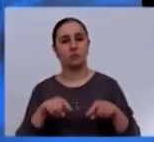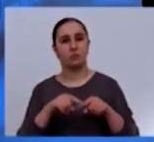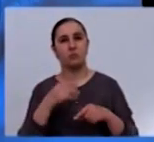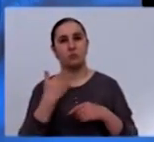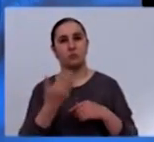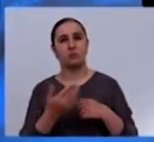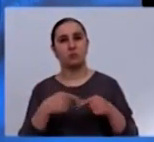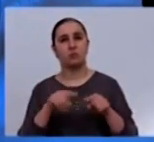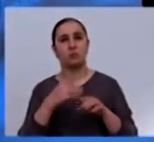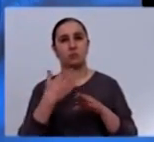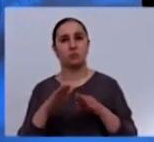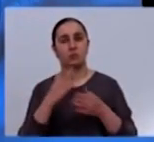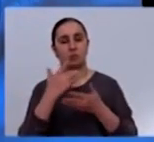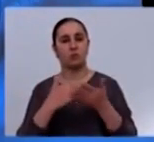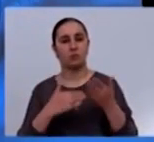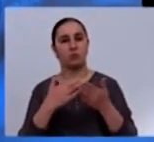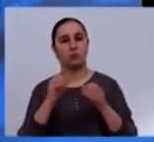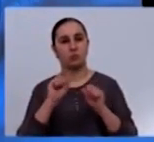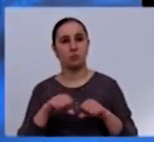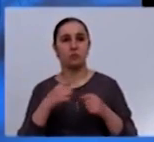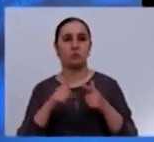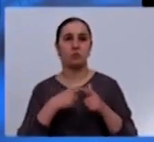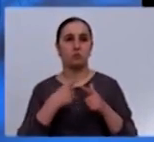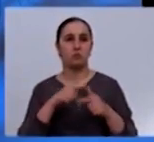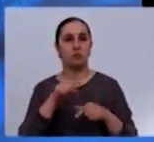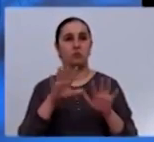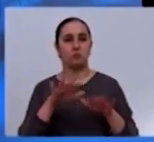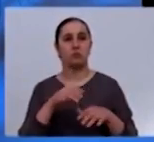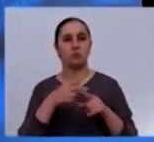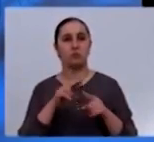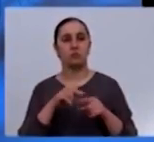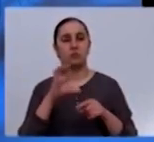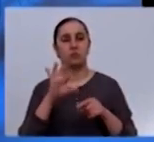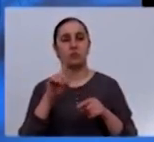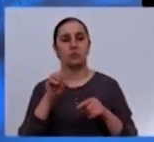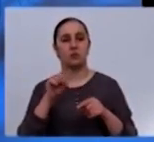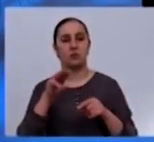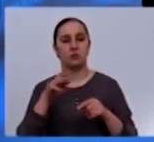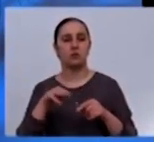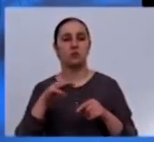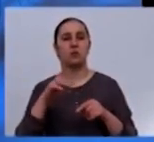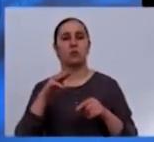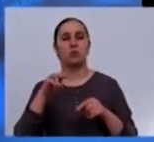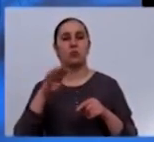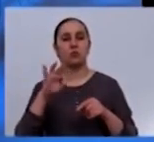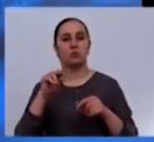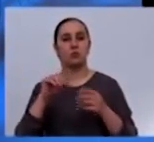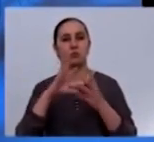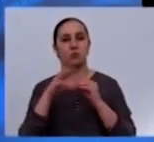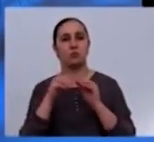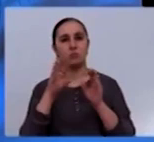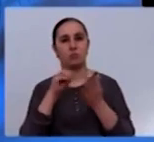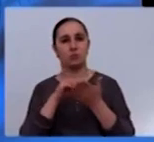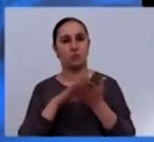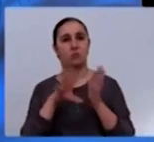biz bu qismdan ro'yxatdan o'tishimiz mumkin yoki bu yerdan создать почту, ya'ni yaratish pochtani belgilab kirishimiz ham